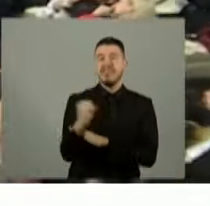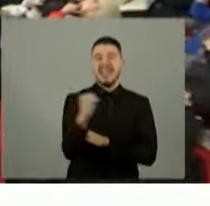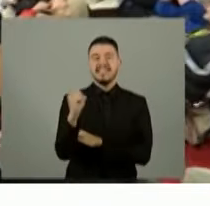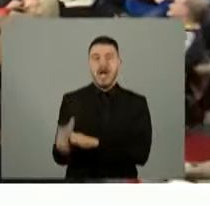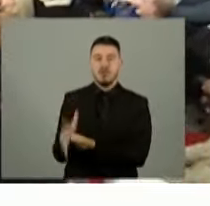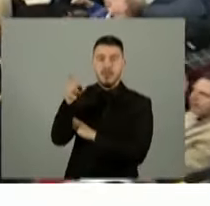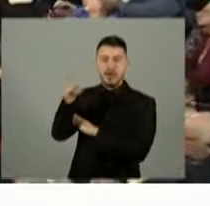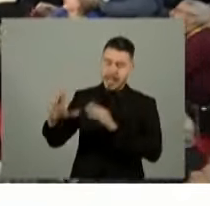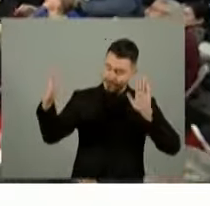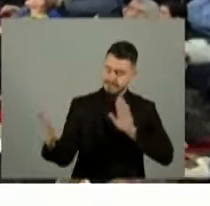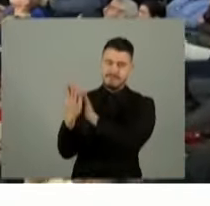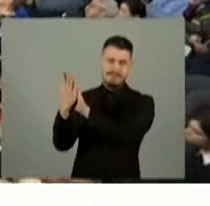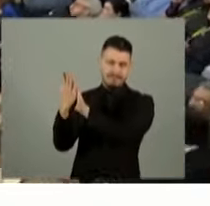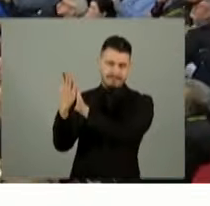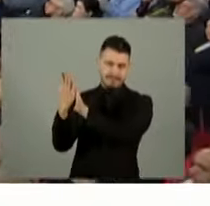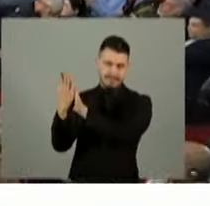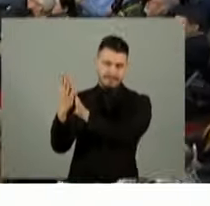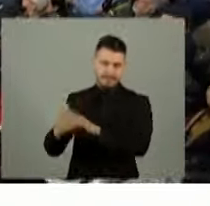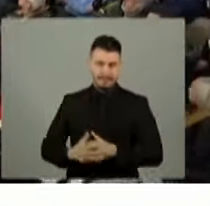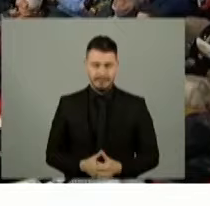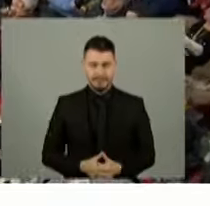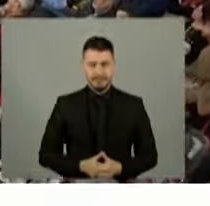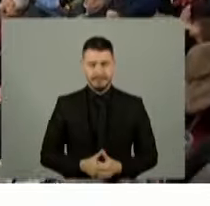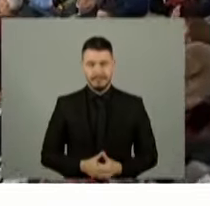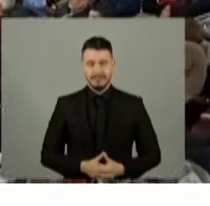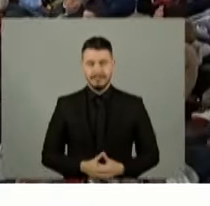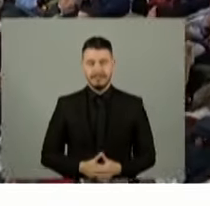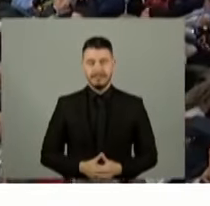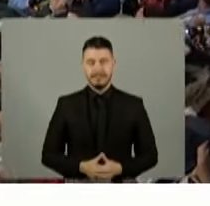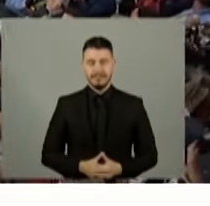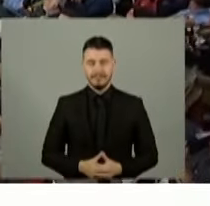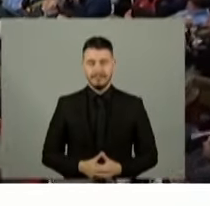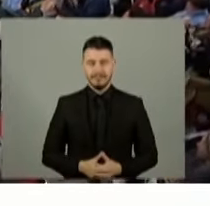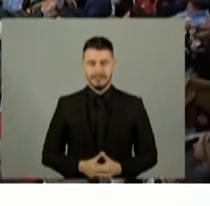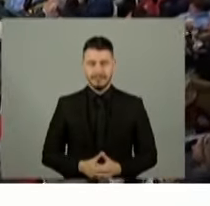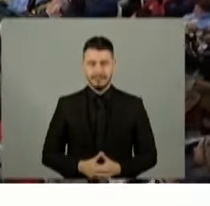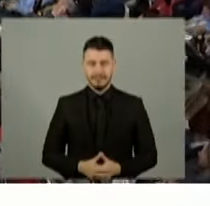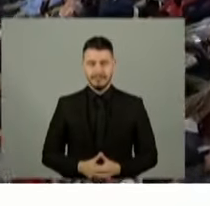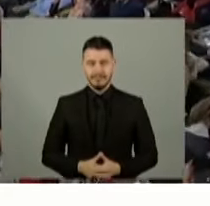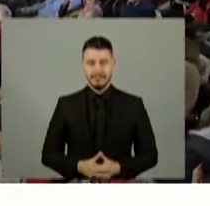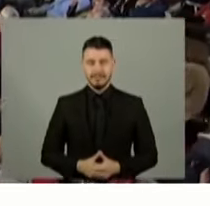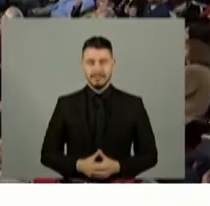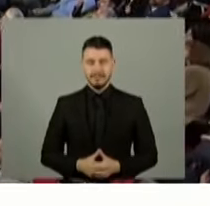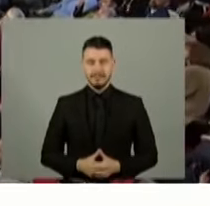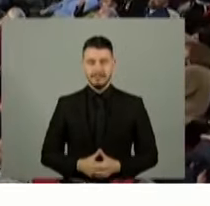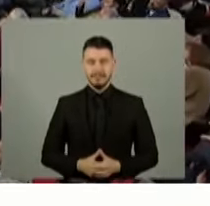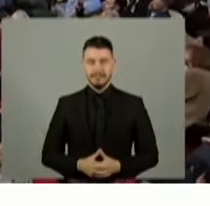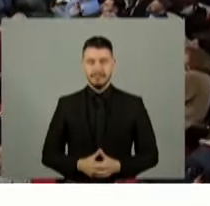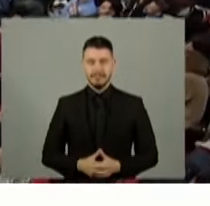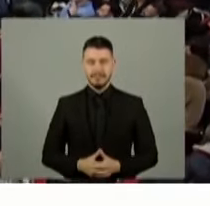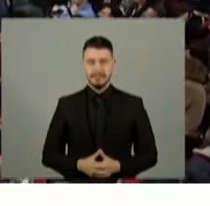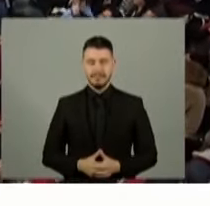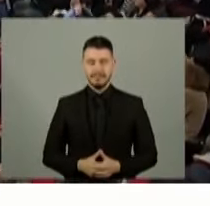προσδιορίσει εν τέλει και το εκλογικό αποτέλεσμα. Διότι το εκλογικό αποτέλεσμα εννοείς των ευρωεκλογών, εθνικών ή το εσωτερικό. Δεν κατάφερε